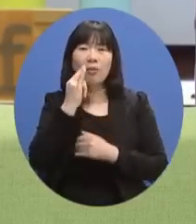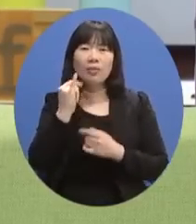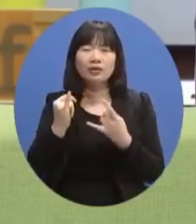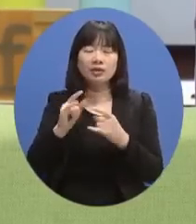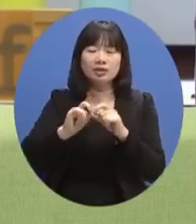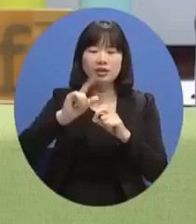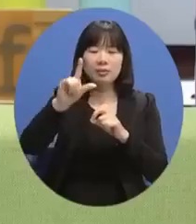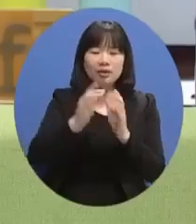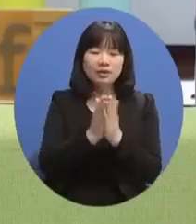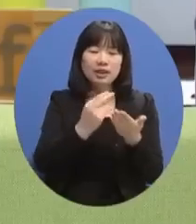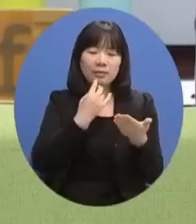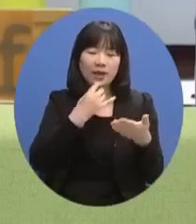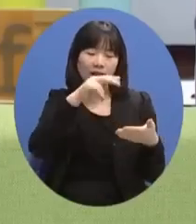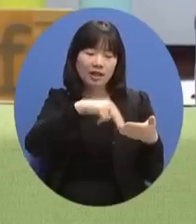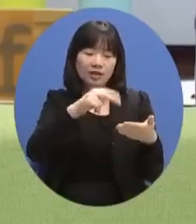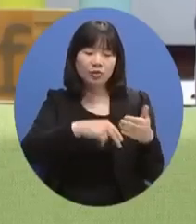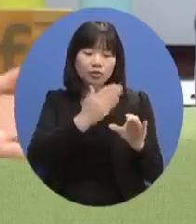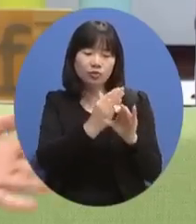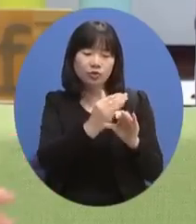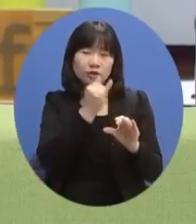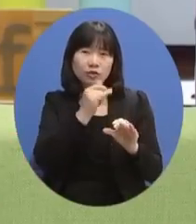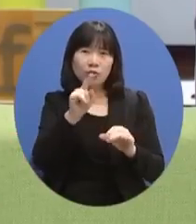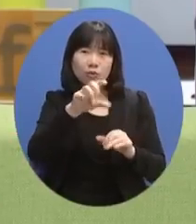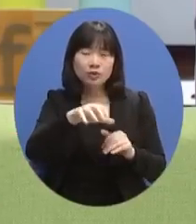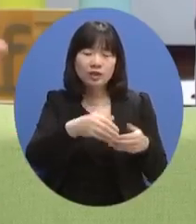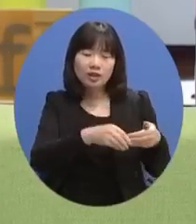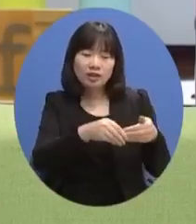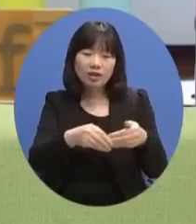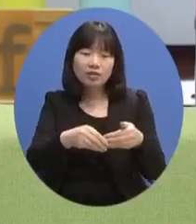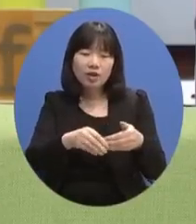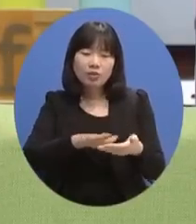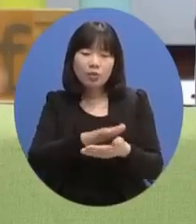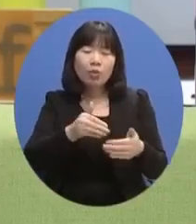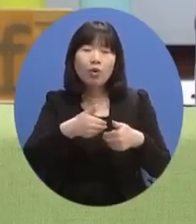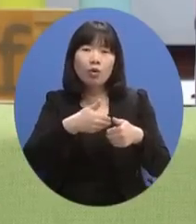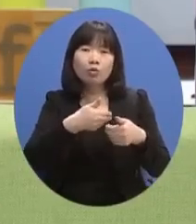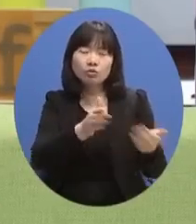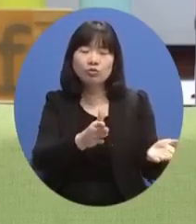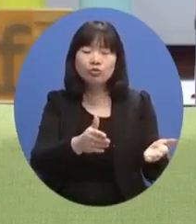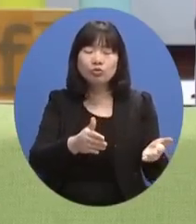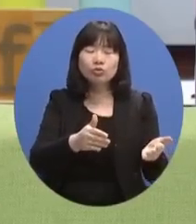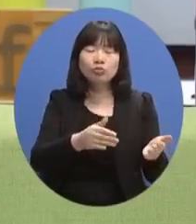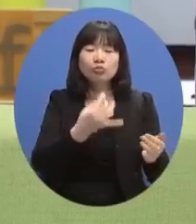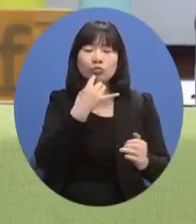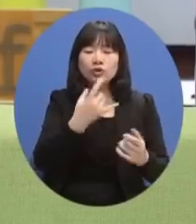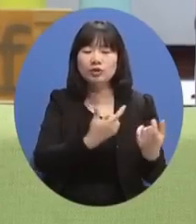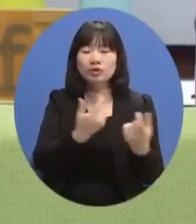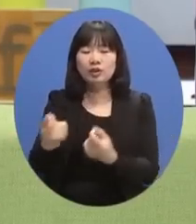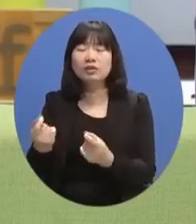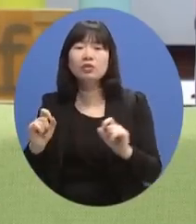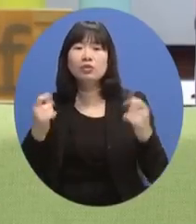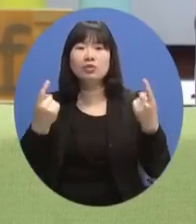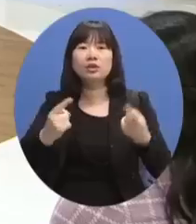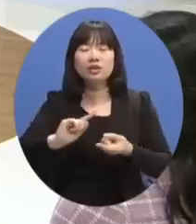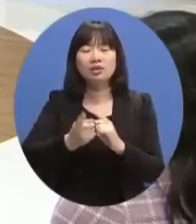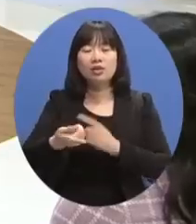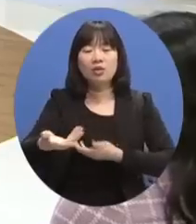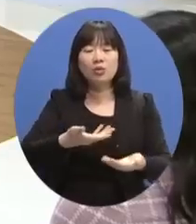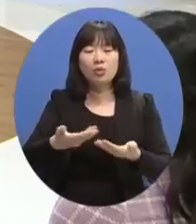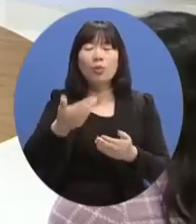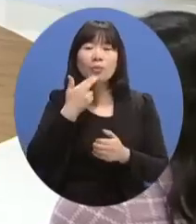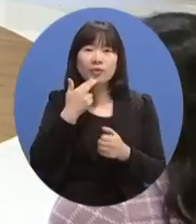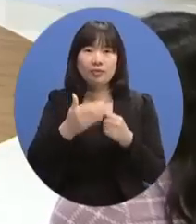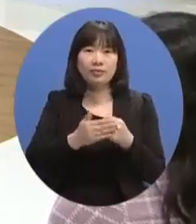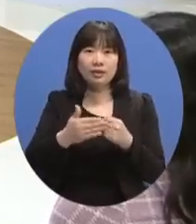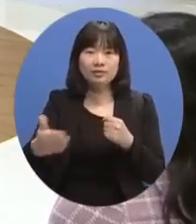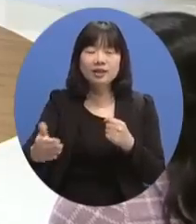주로 막 책만 읽어주고 애를 어디 가서 이렇게 놀리고 그냥 이렇게 내보내기만 하지 같이 저런 동시적 상호성을 안 해요.